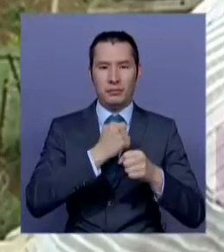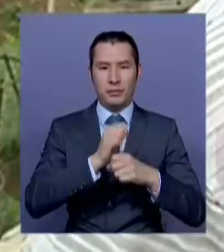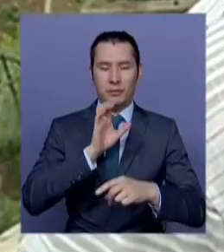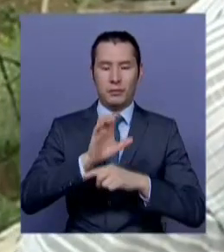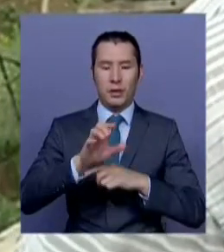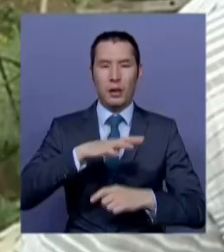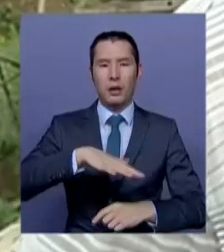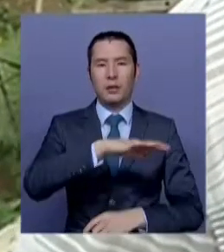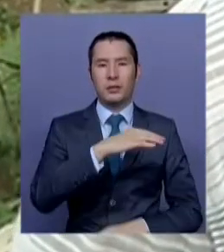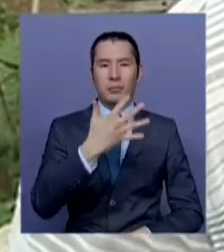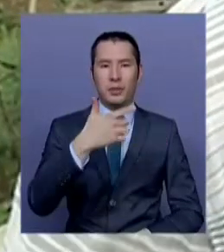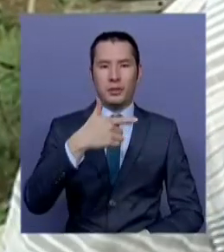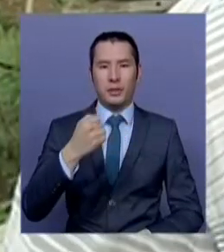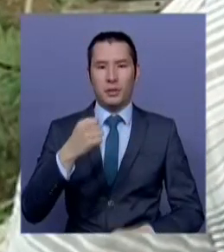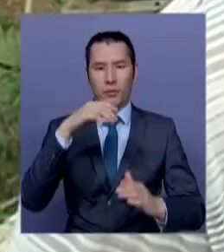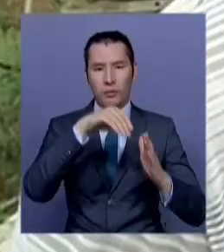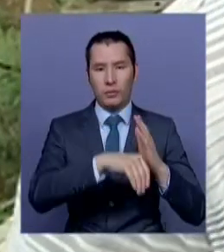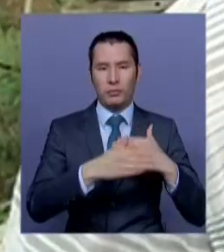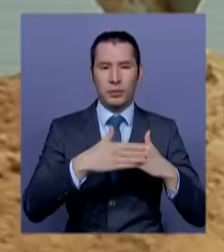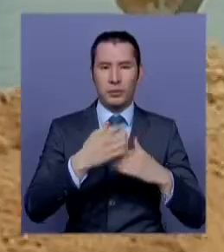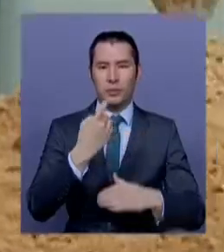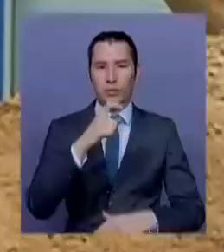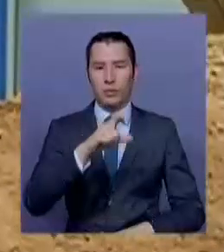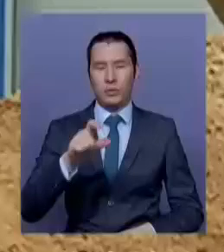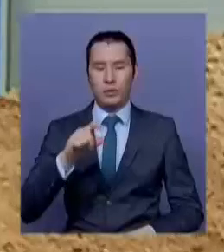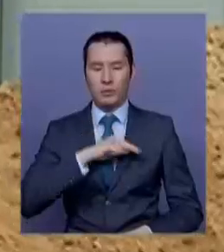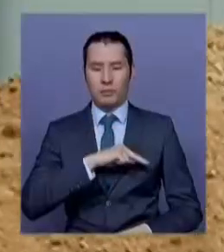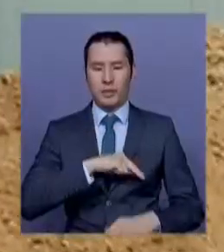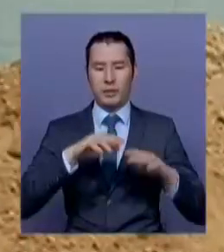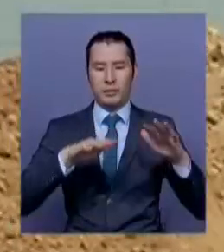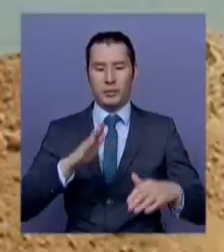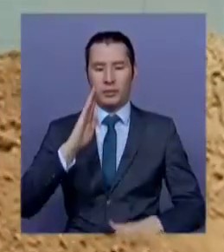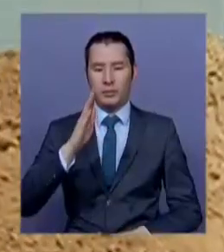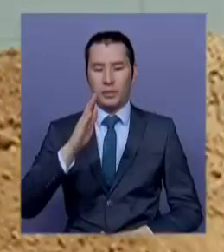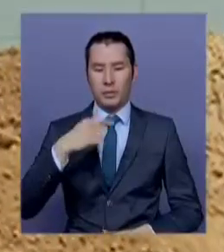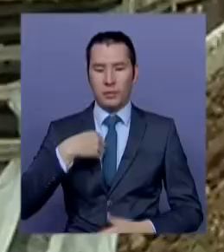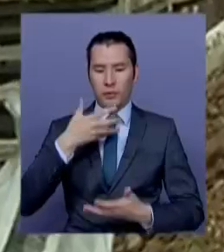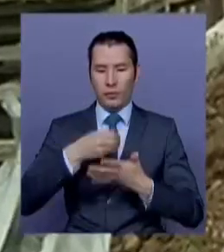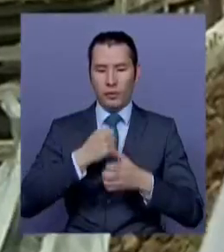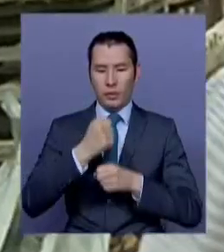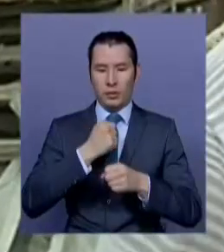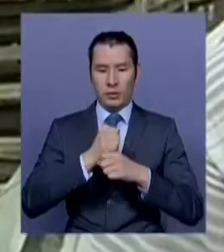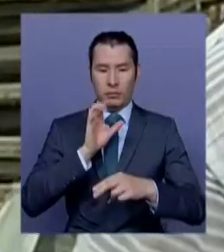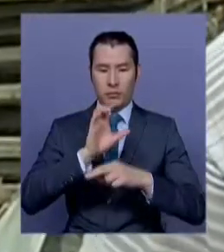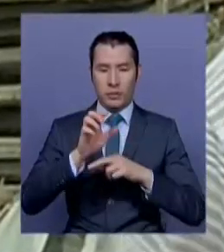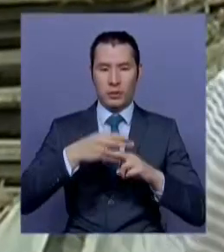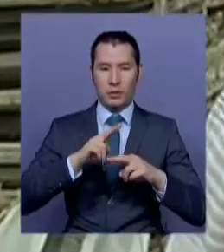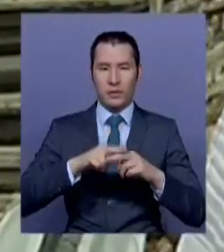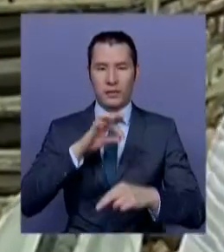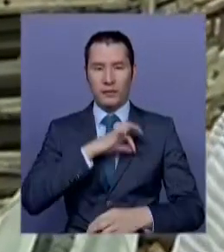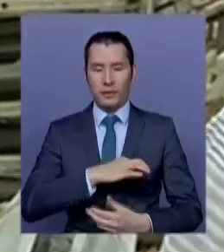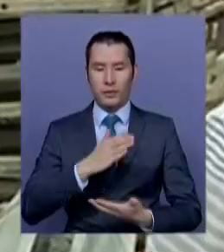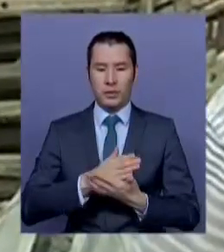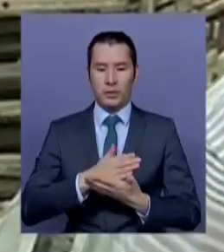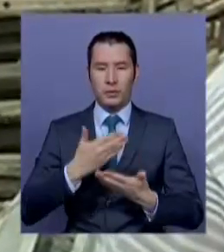жер. Шамамен 100-ге жуық адамды жұмыспен қамтуды көздеп отырмыз. Өзімізде өндірілген материалды пайдалану бізге тиімді, және жаңа